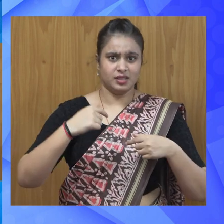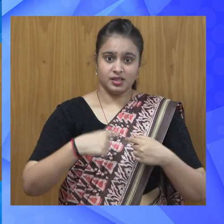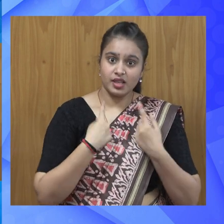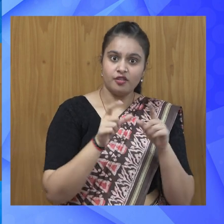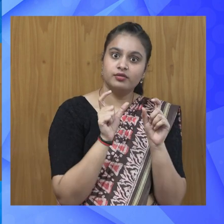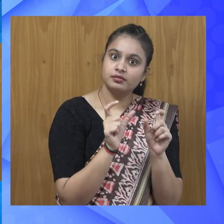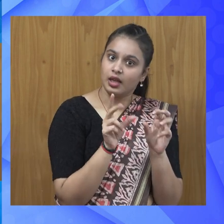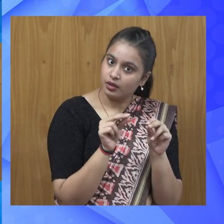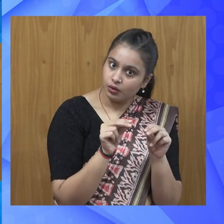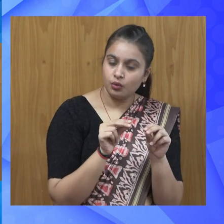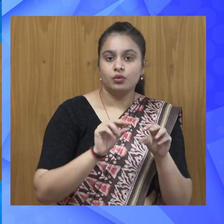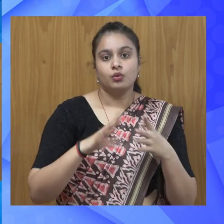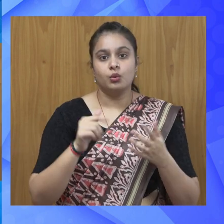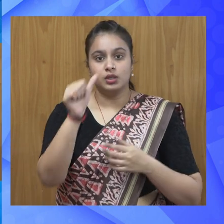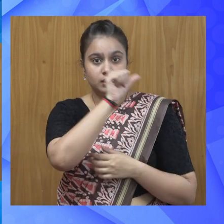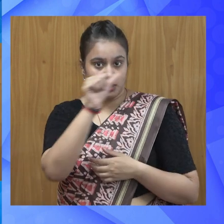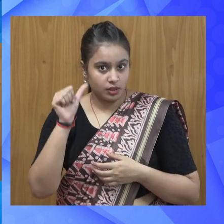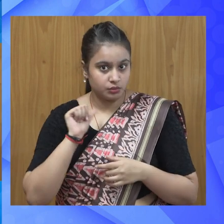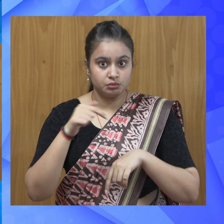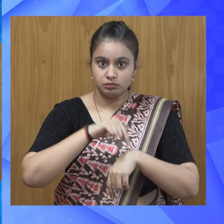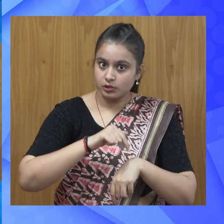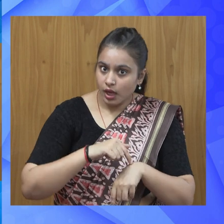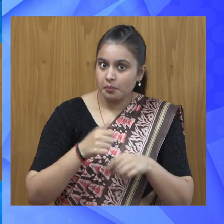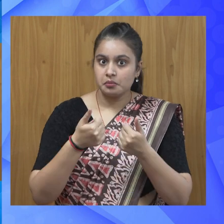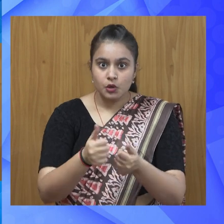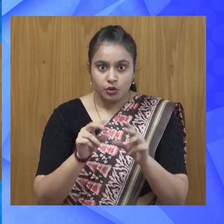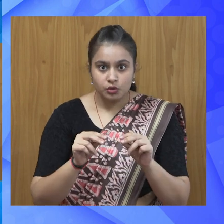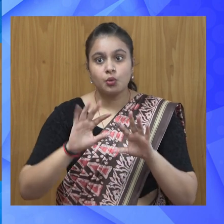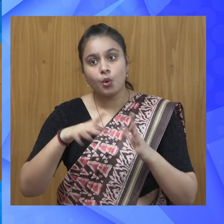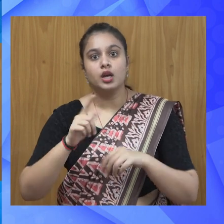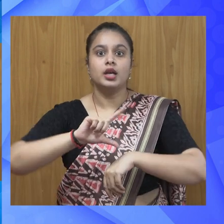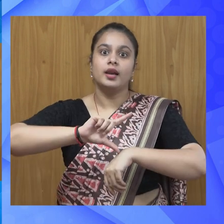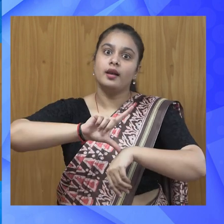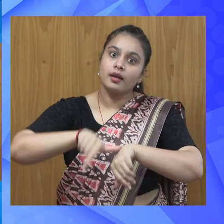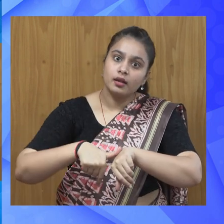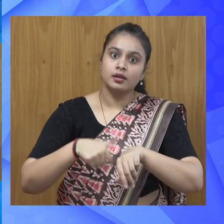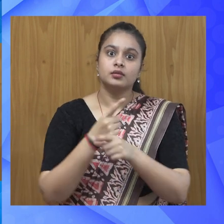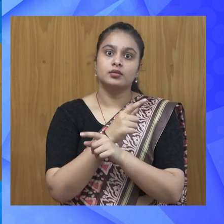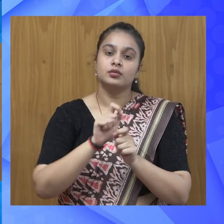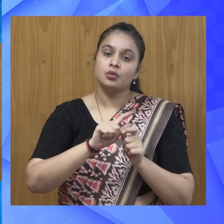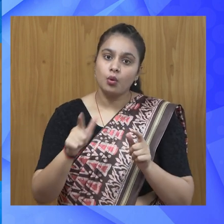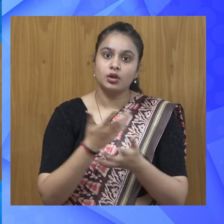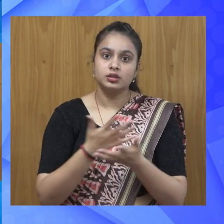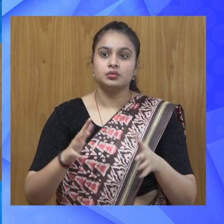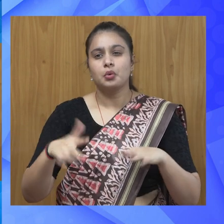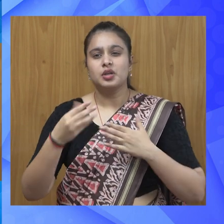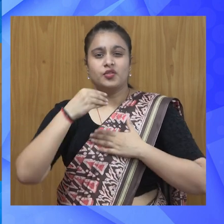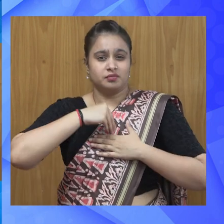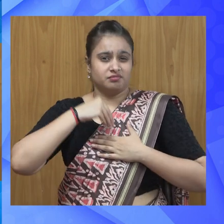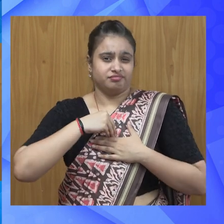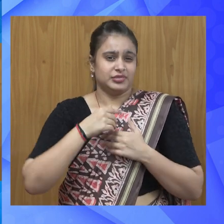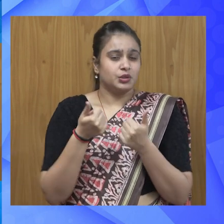का नहीं रख रहे हैं, आप अपना नहाना धोना नहीं कर रहे हैं, आप हर चीज को डिले कर रहे हैं, एक तरह का एजिटेशन है मन में,